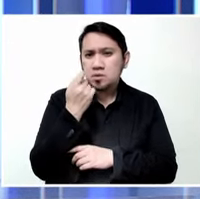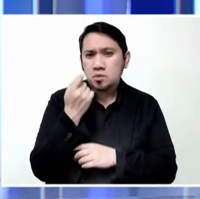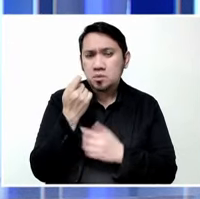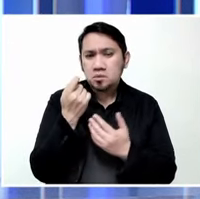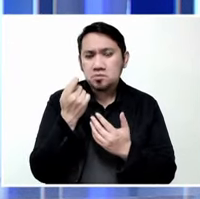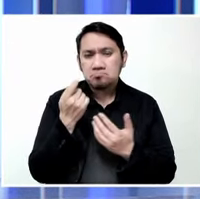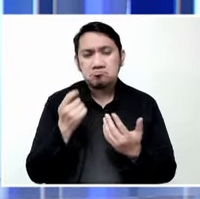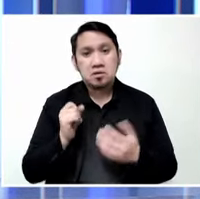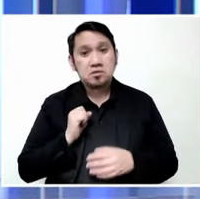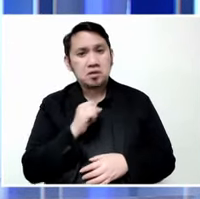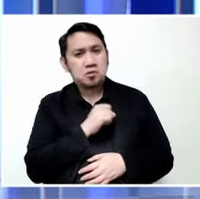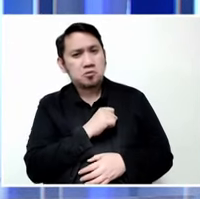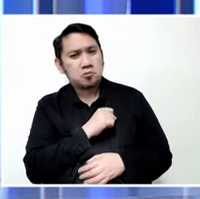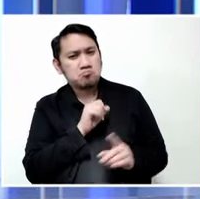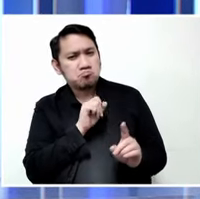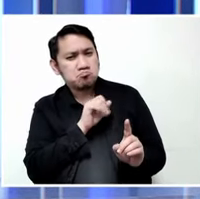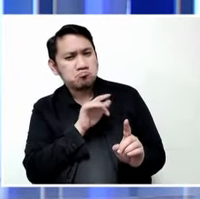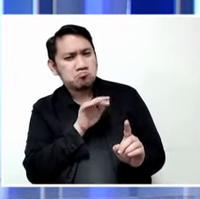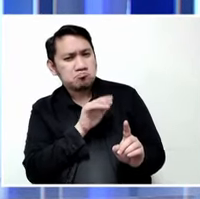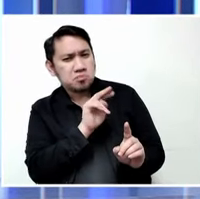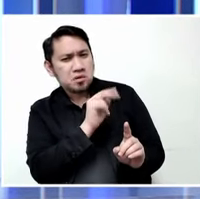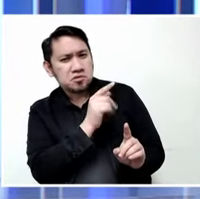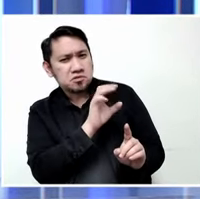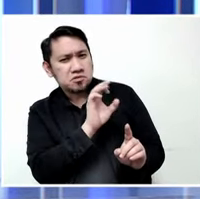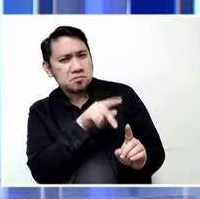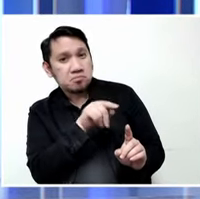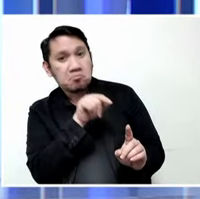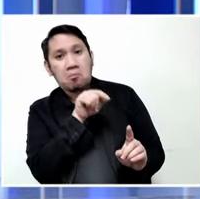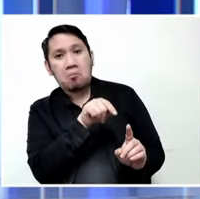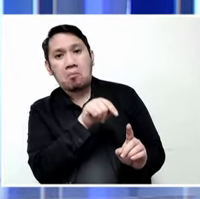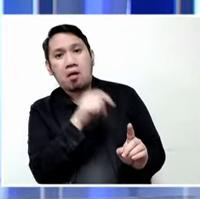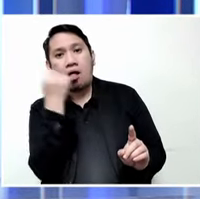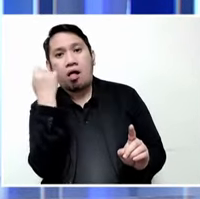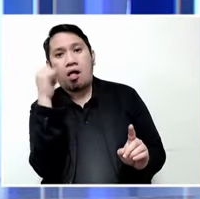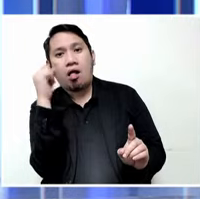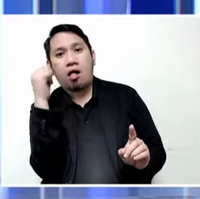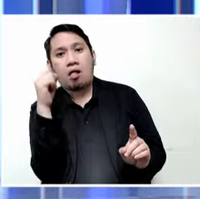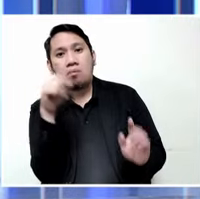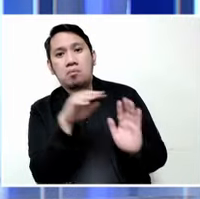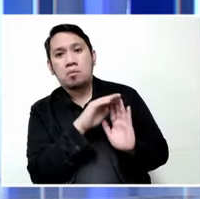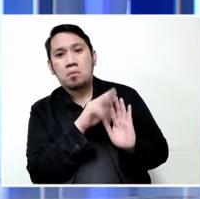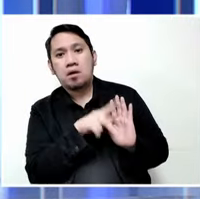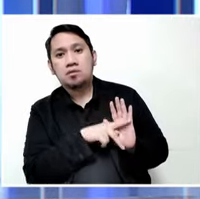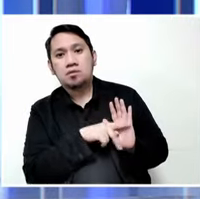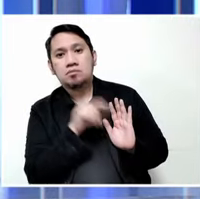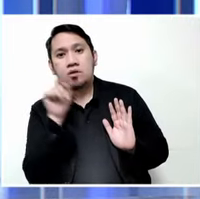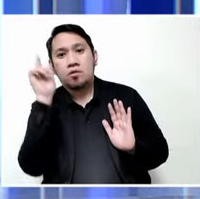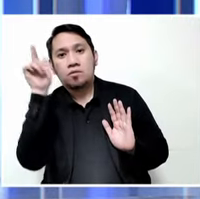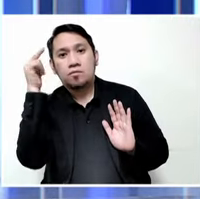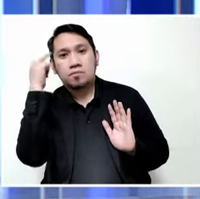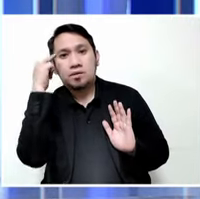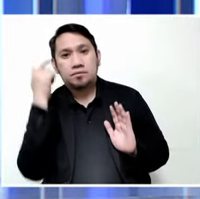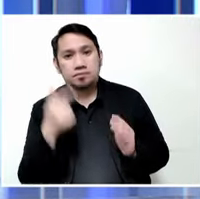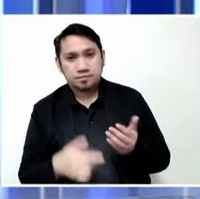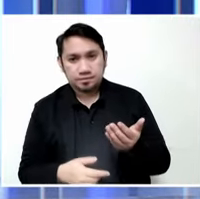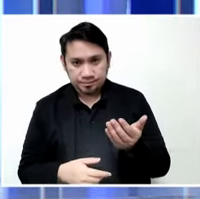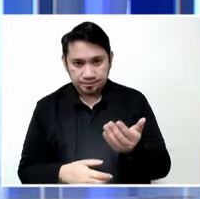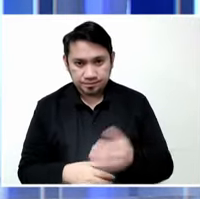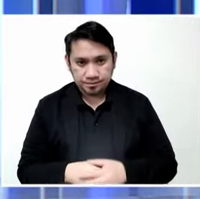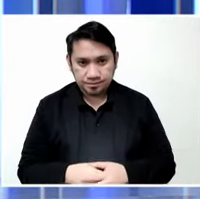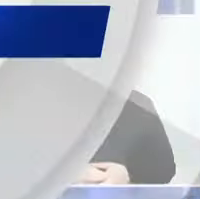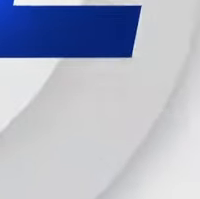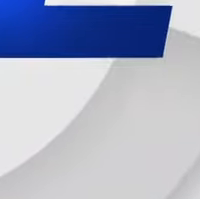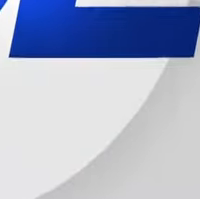ilang senador na paglabag umano nito sa mga kondisyon ng gobyerno. Nagpapatrol, Sherry Ann